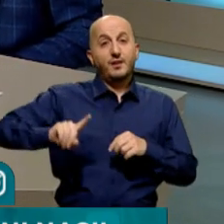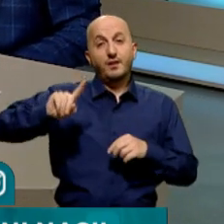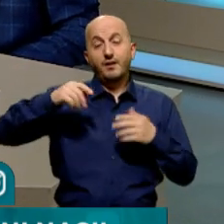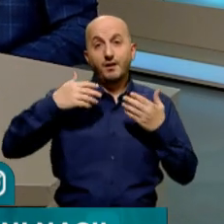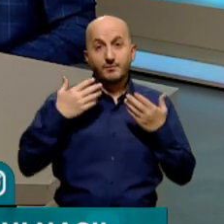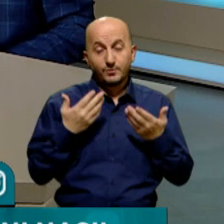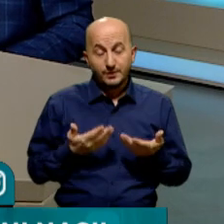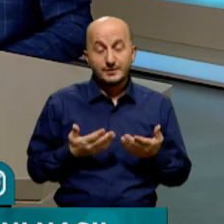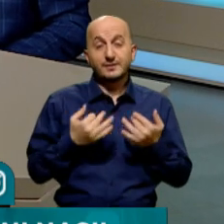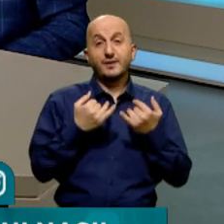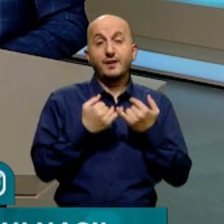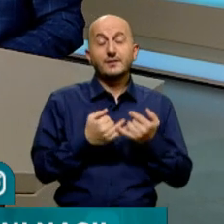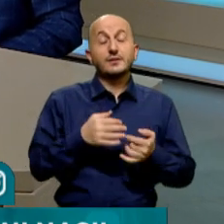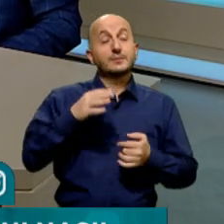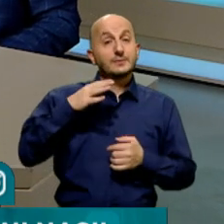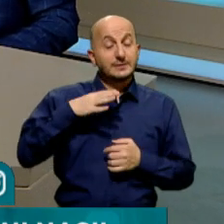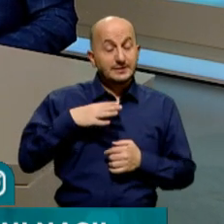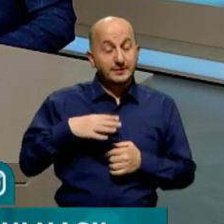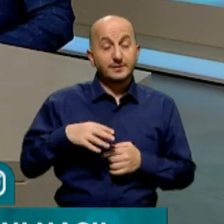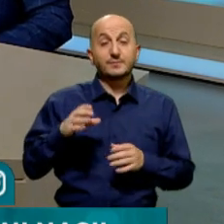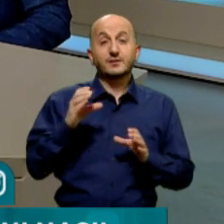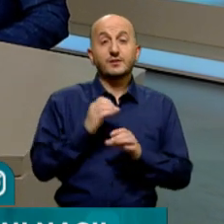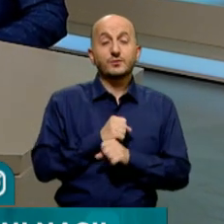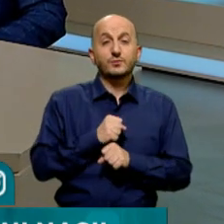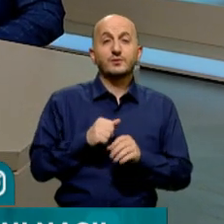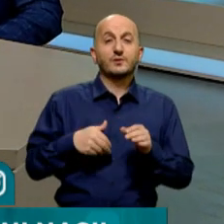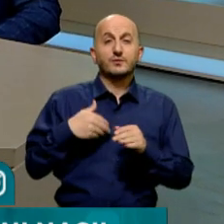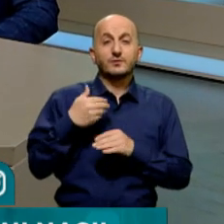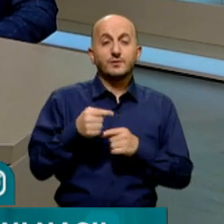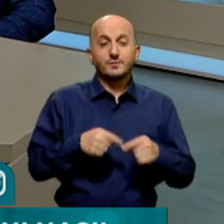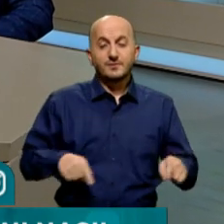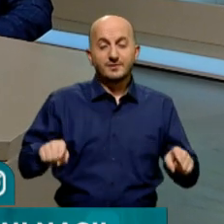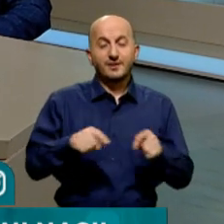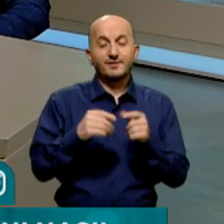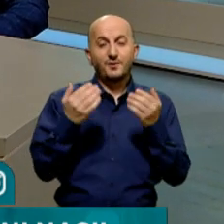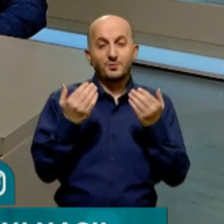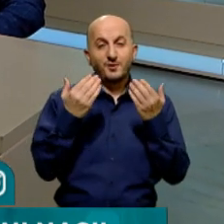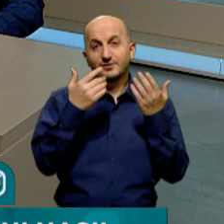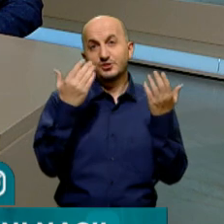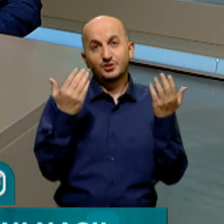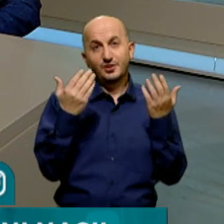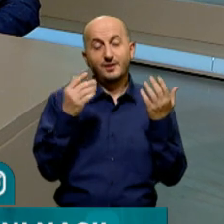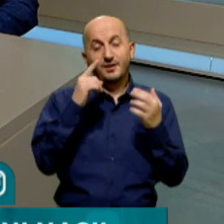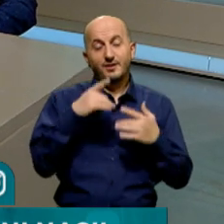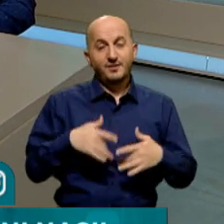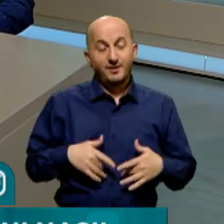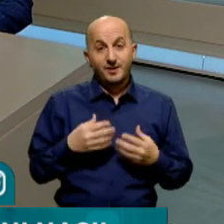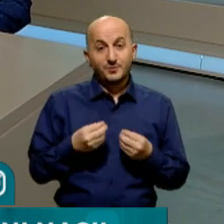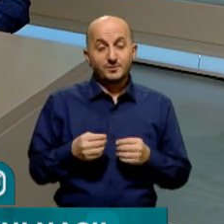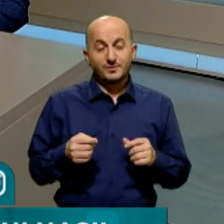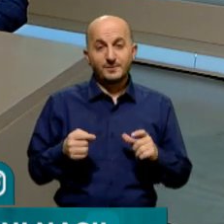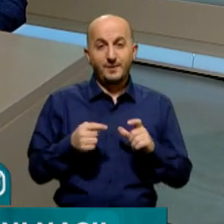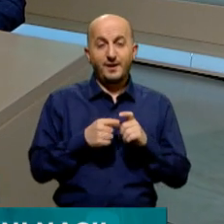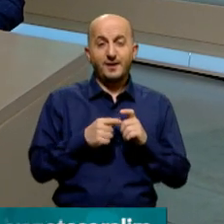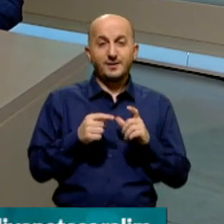ve kardeşimizden istirhamım teheccüdden sonra bizlere de dua etsin inşallah. İnşallah hocam. Allah razı olsun. Enes Bey